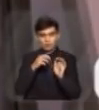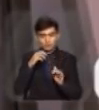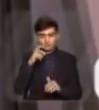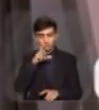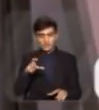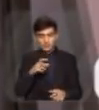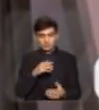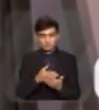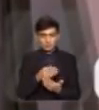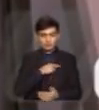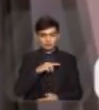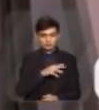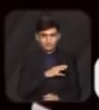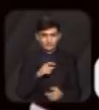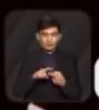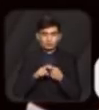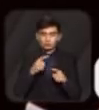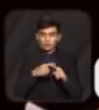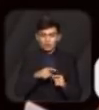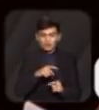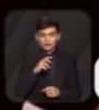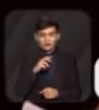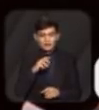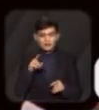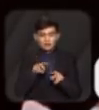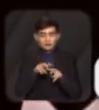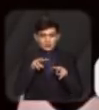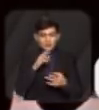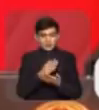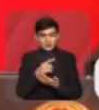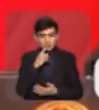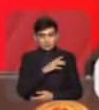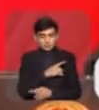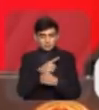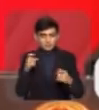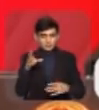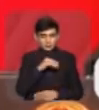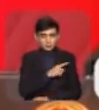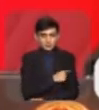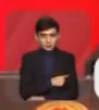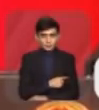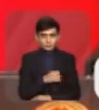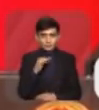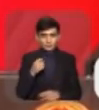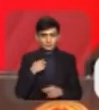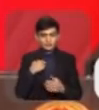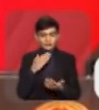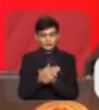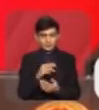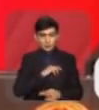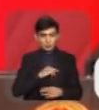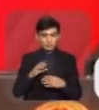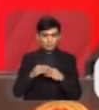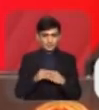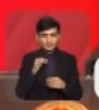человек. В МИДе заявили, что держат ситуацию под контролем. Мы ведем совместную работу,